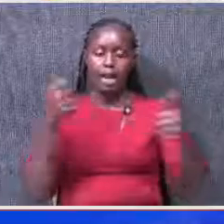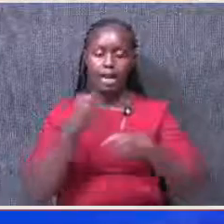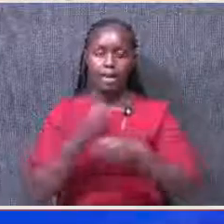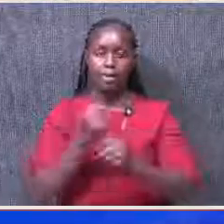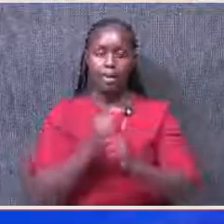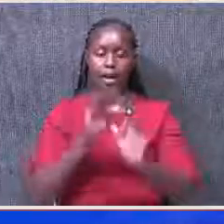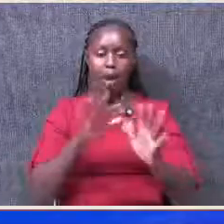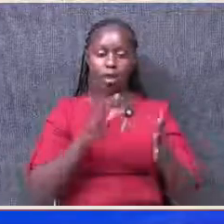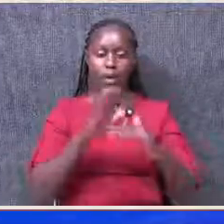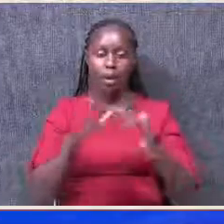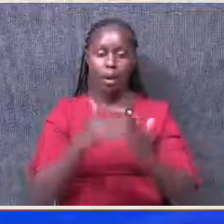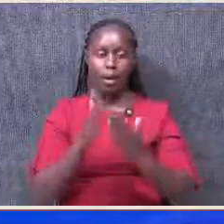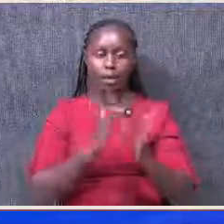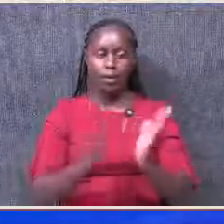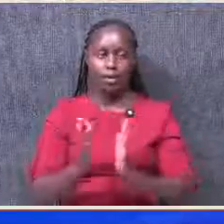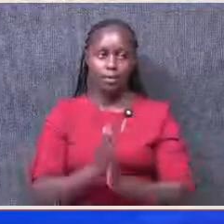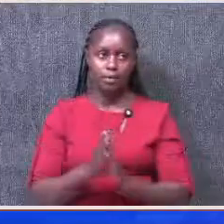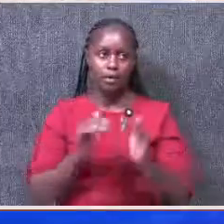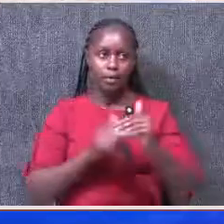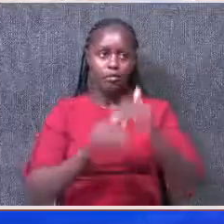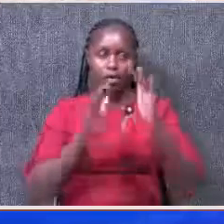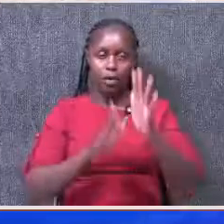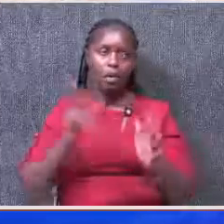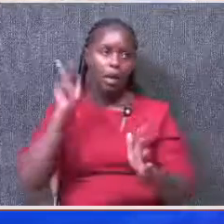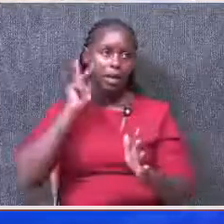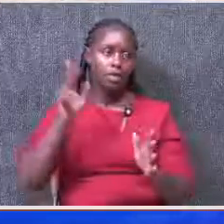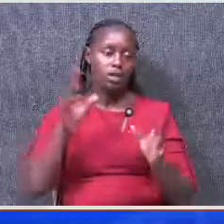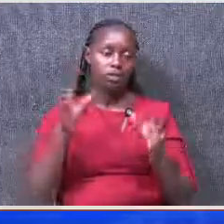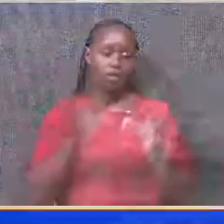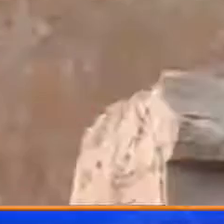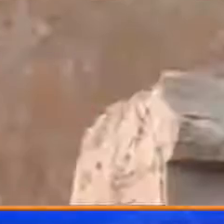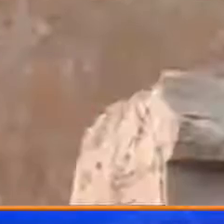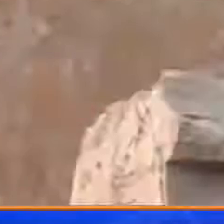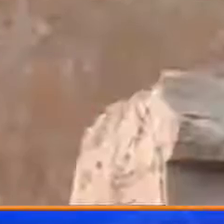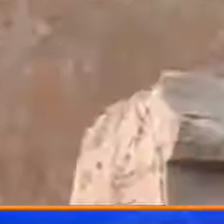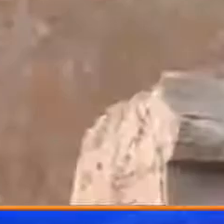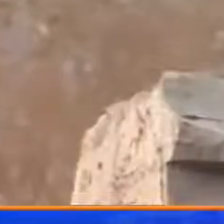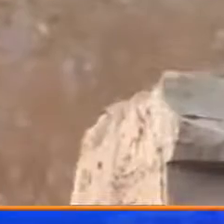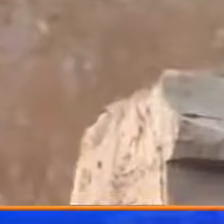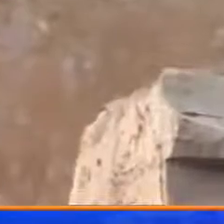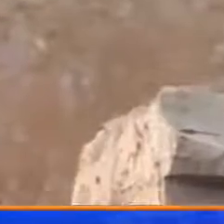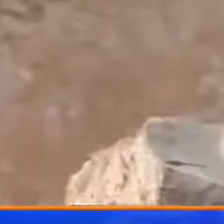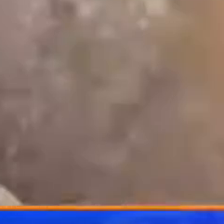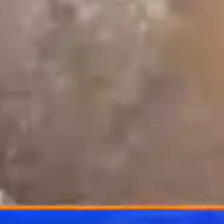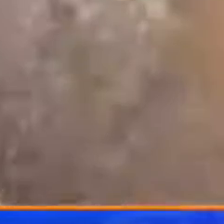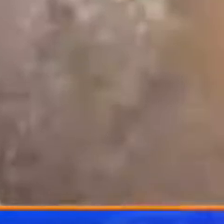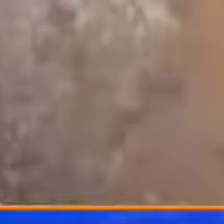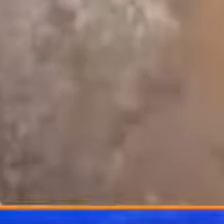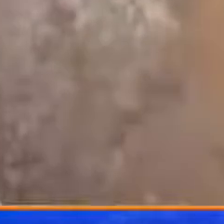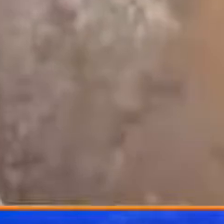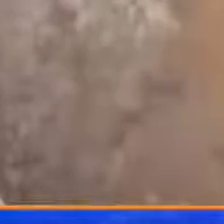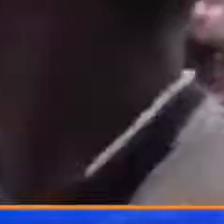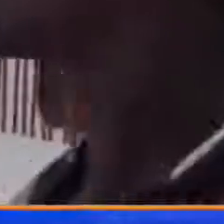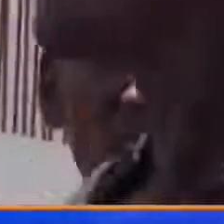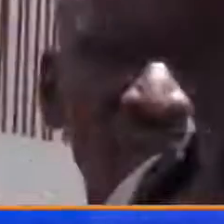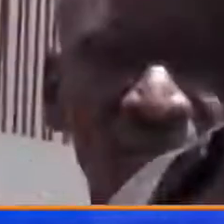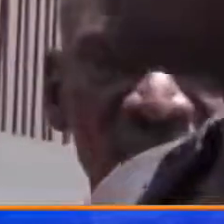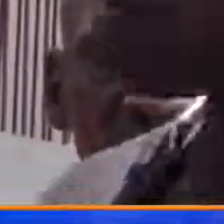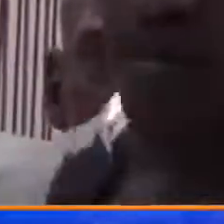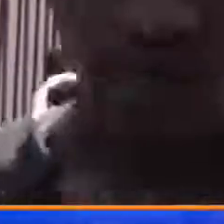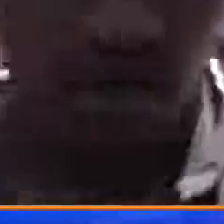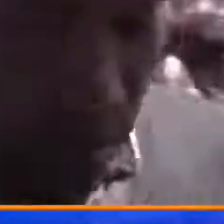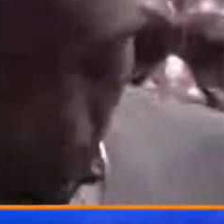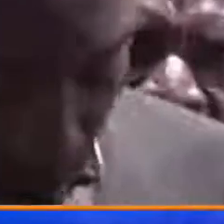wanajipanga. UDA followers in Kisii County were forced to return home after the exercise failed to happen across the county. Sana